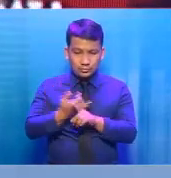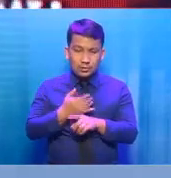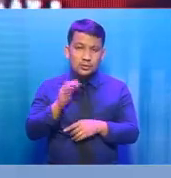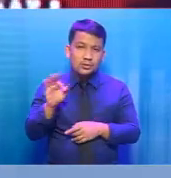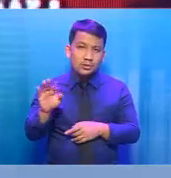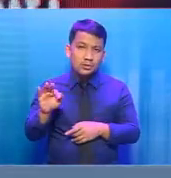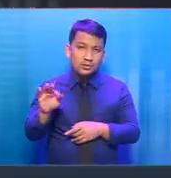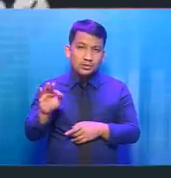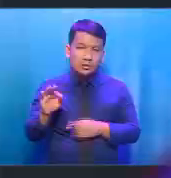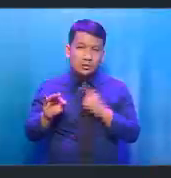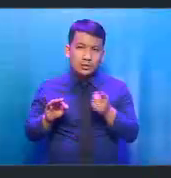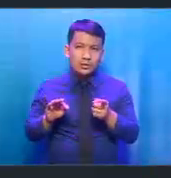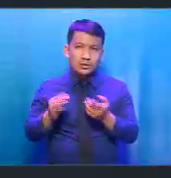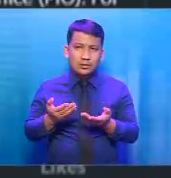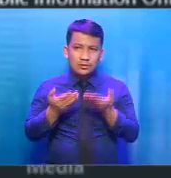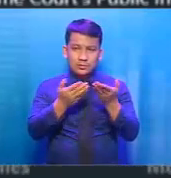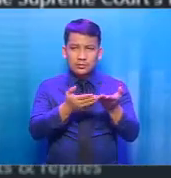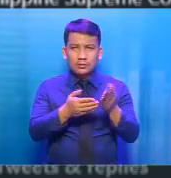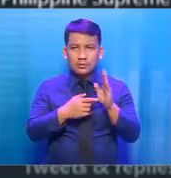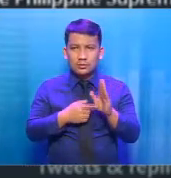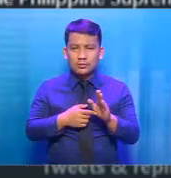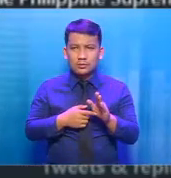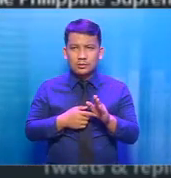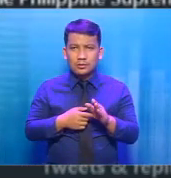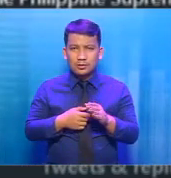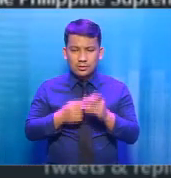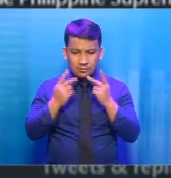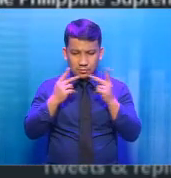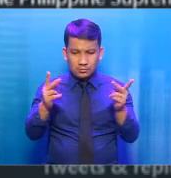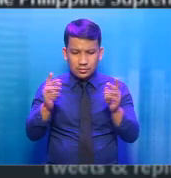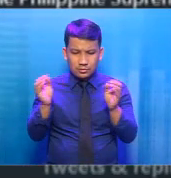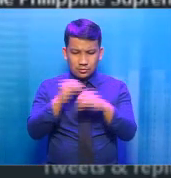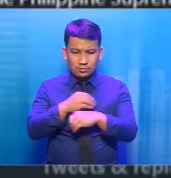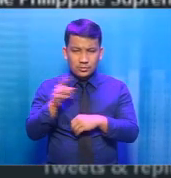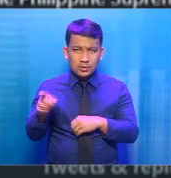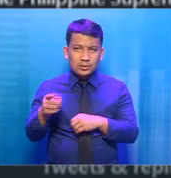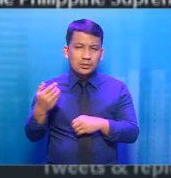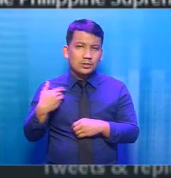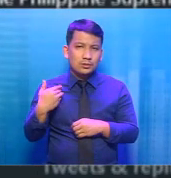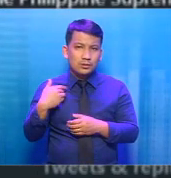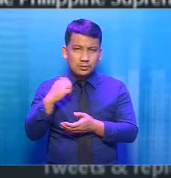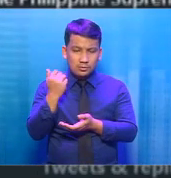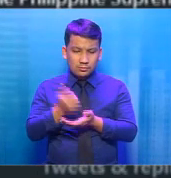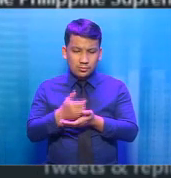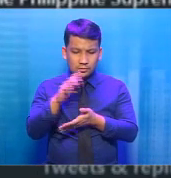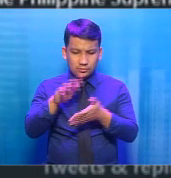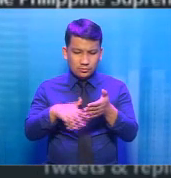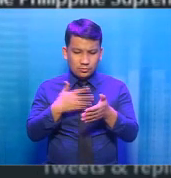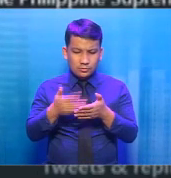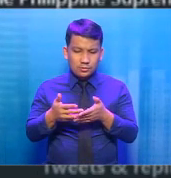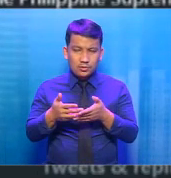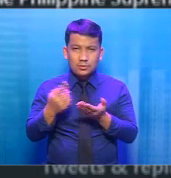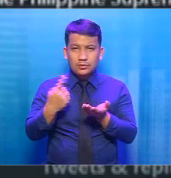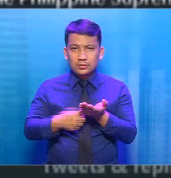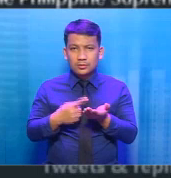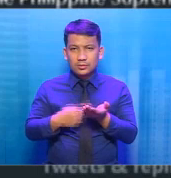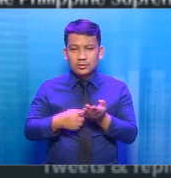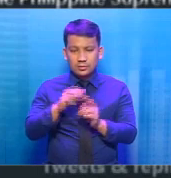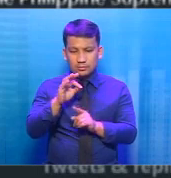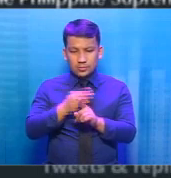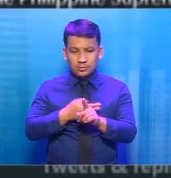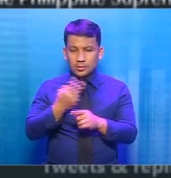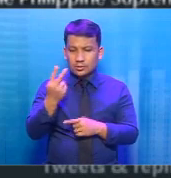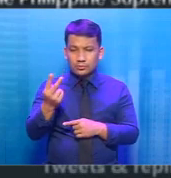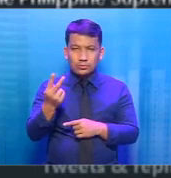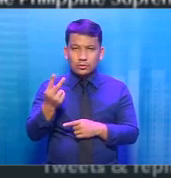19. Sa abiso ng Supreme Court Public Information Office, itinakda ang bagong petsa ng oral argument sa February